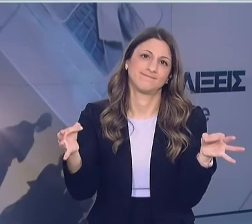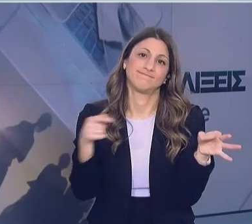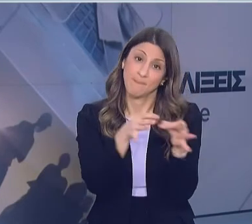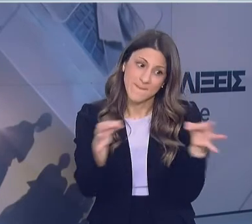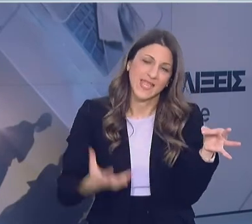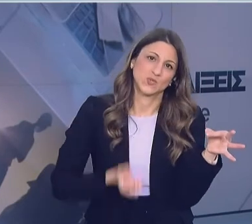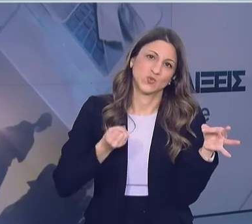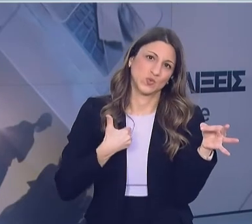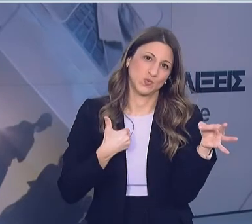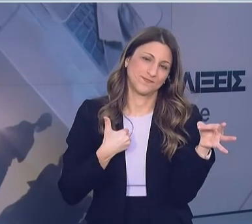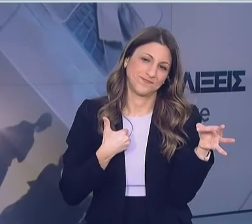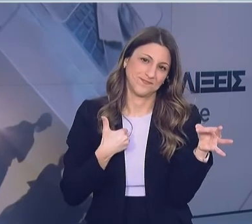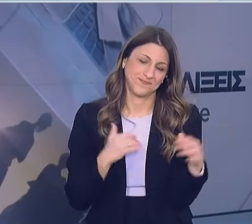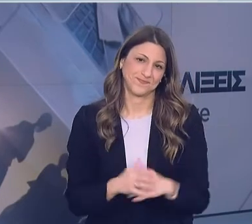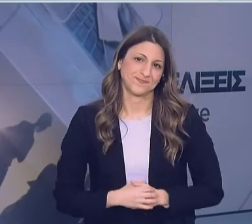μέρα.